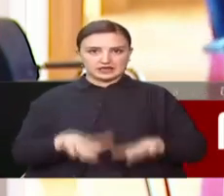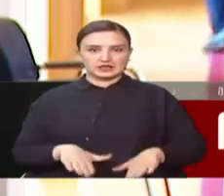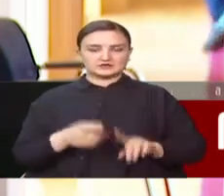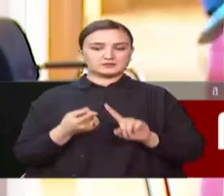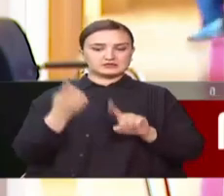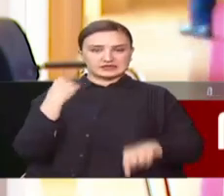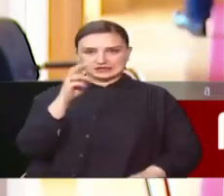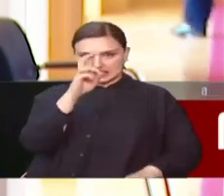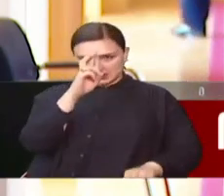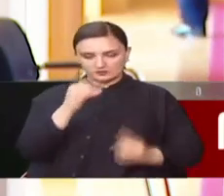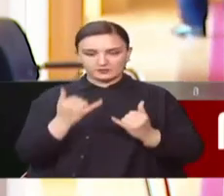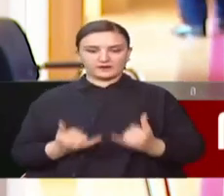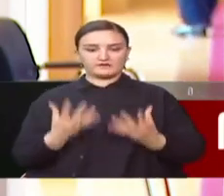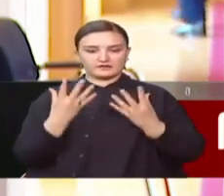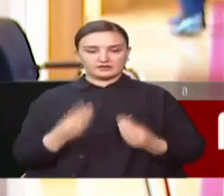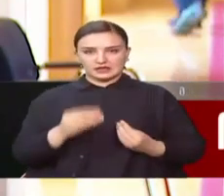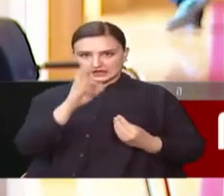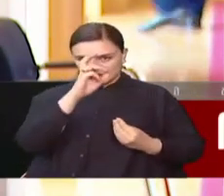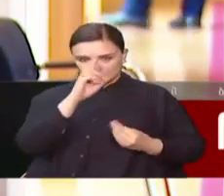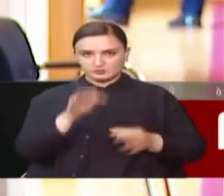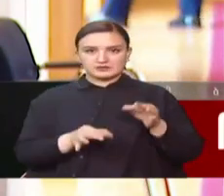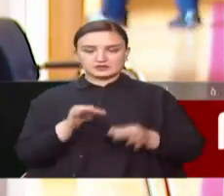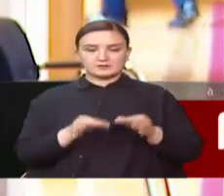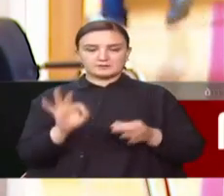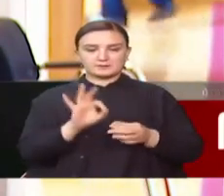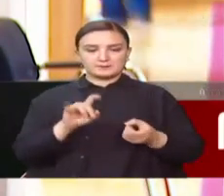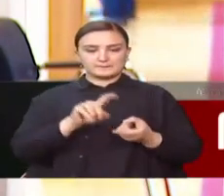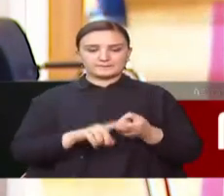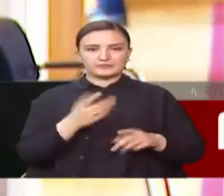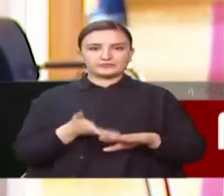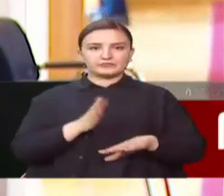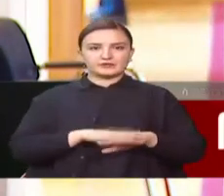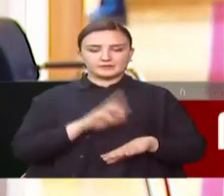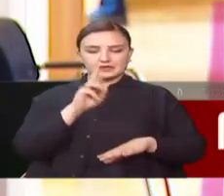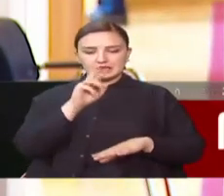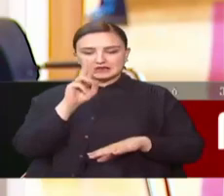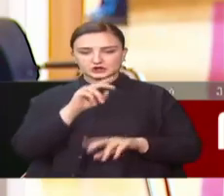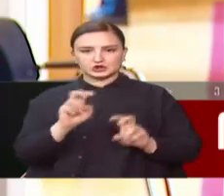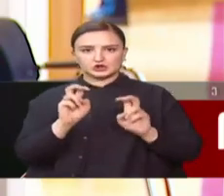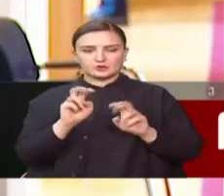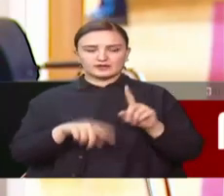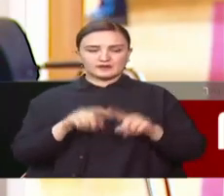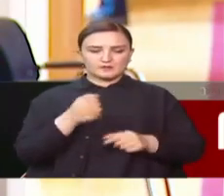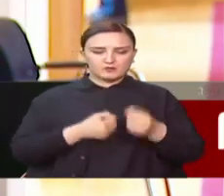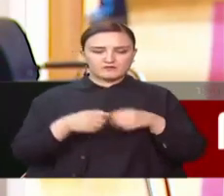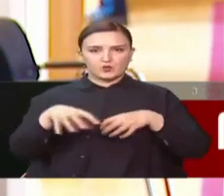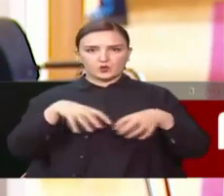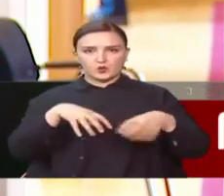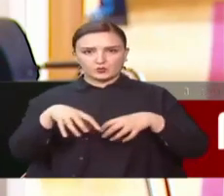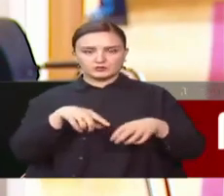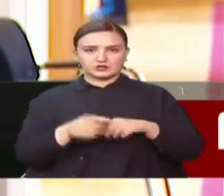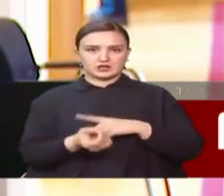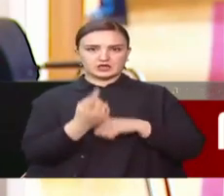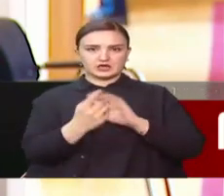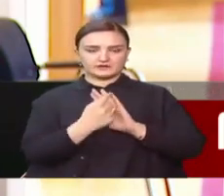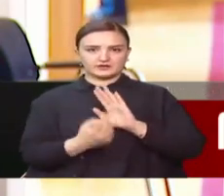хели суплебис, тревандели хели суплебис, сасамартостам и мартебаши дзалиам зиме, гадец томе бишет, томе би непотизм и коррупция, кагуэркуя,